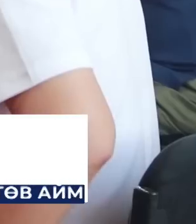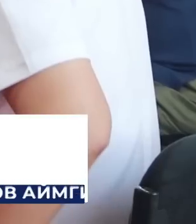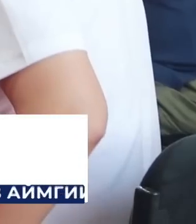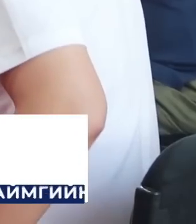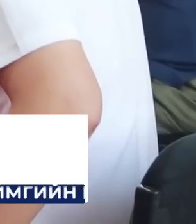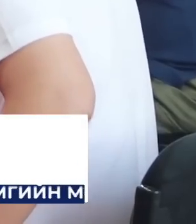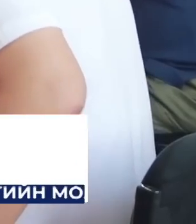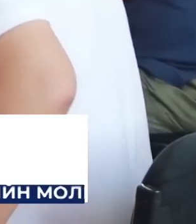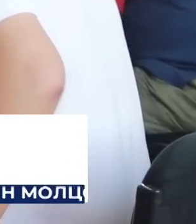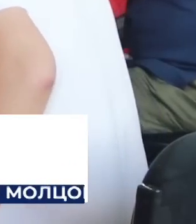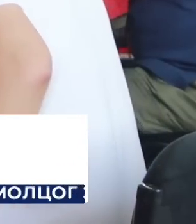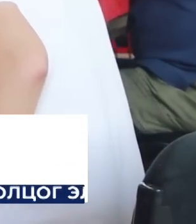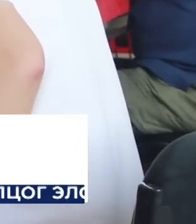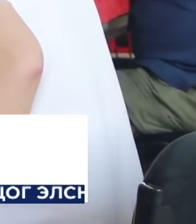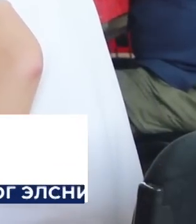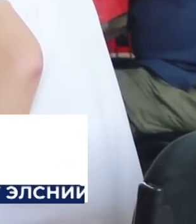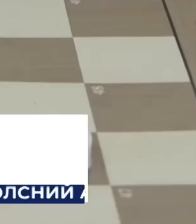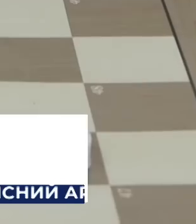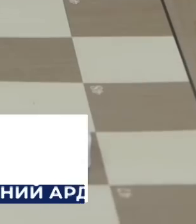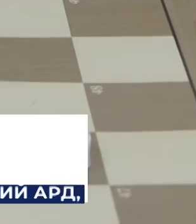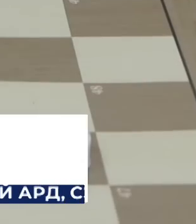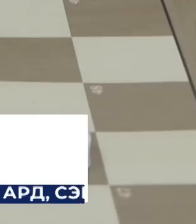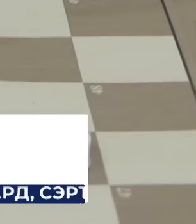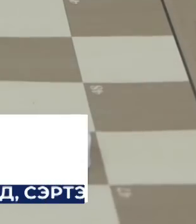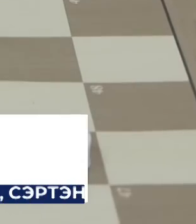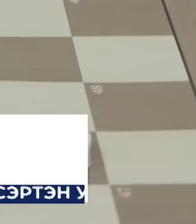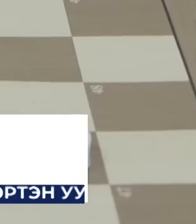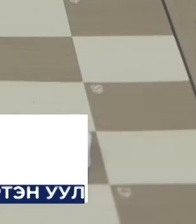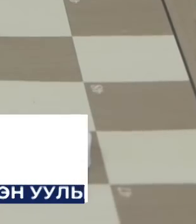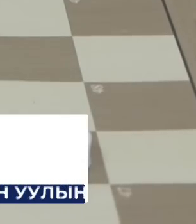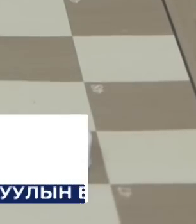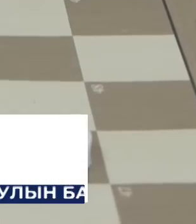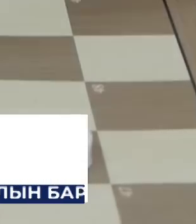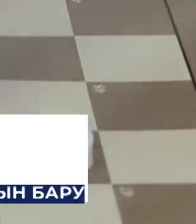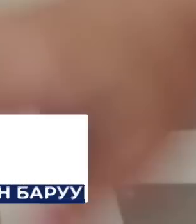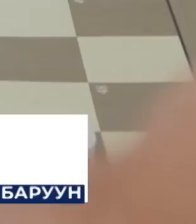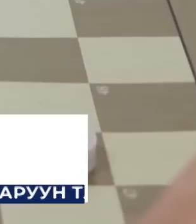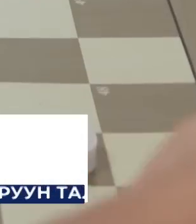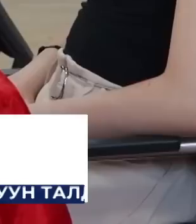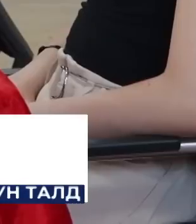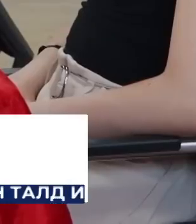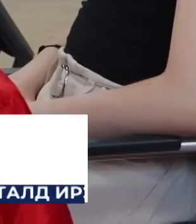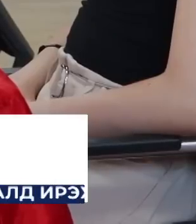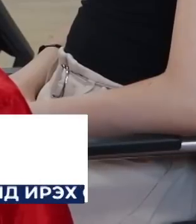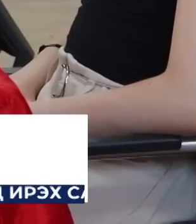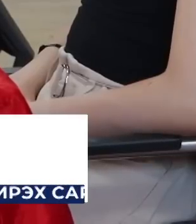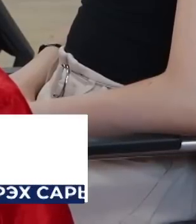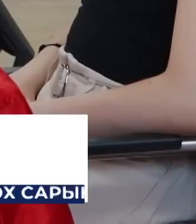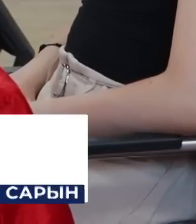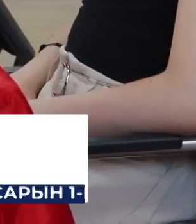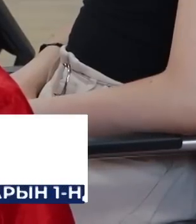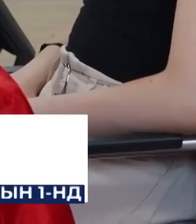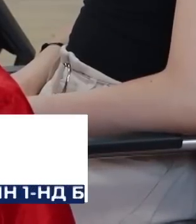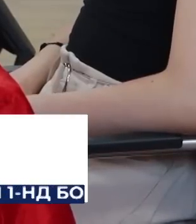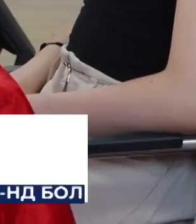шалгаруулах шигшээ тэмцээнд эрэгтэй 14, эмэгтэй 14 шилдэг тамирчин оролцож тойргоор өрсөлдөж байна. Бүрэлдэхүүн хөвд олон улсын мастер цолтой 4, олон улсын